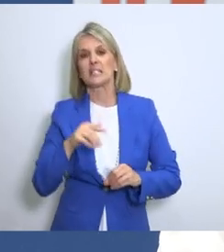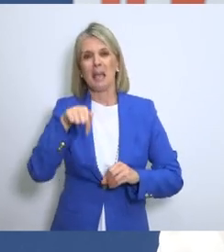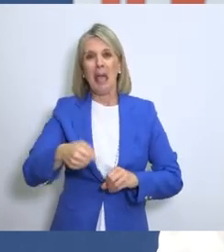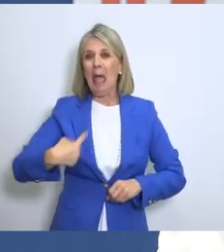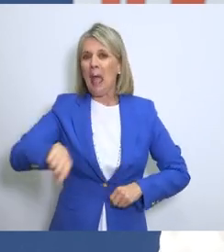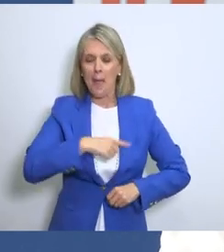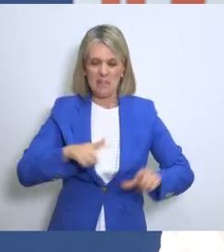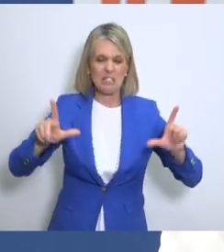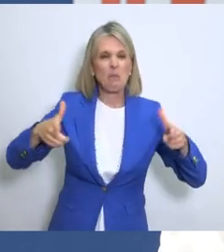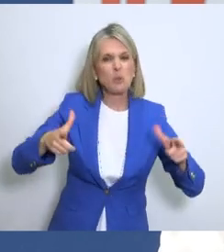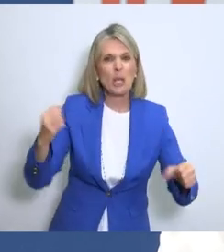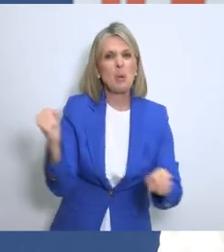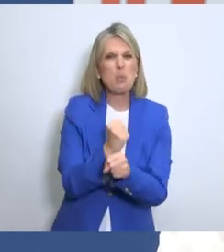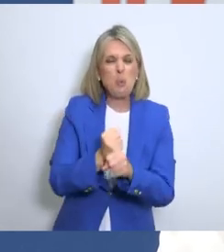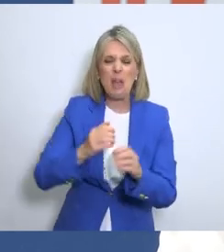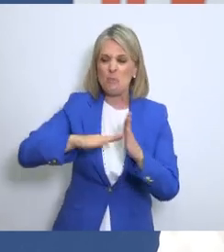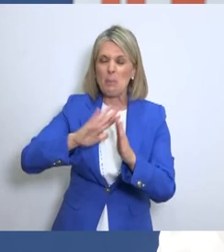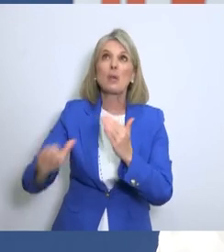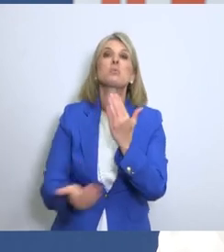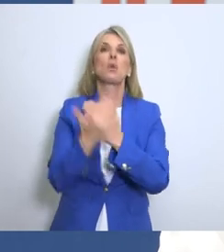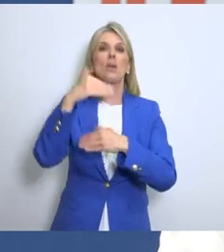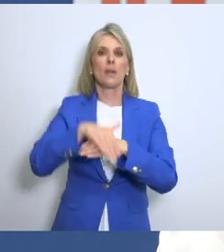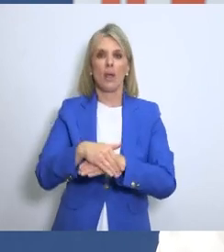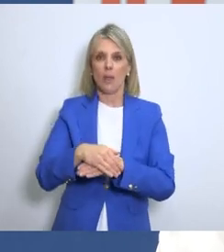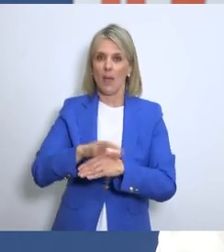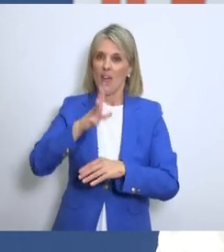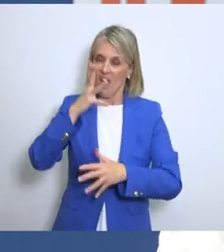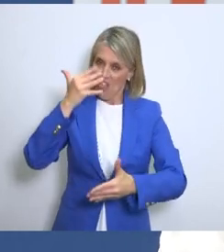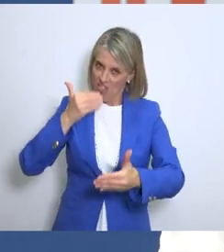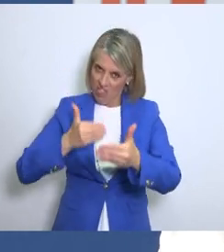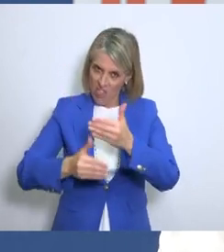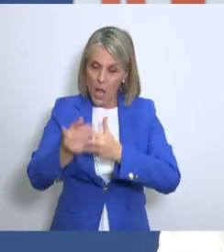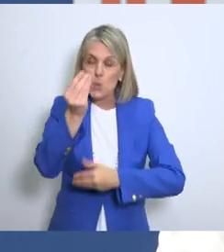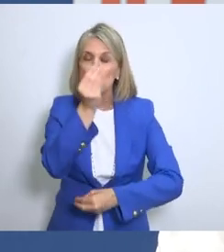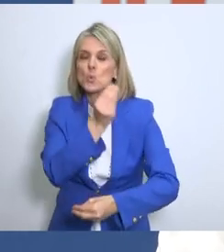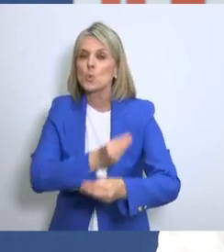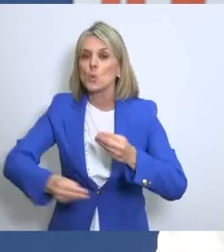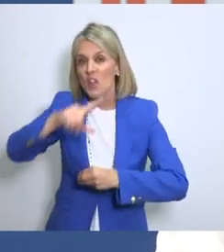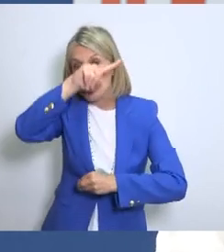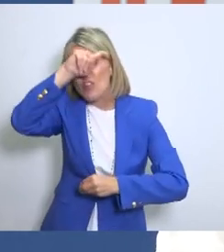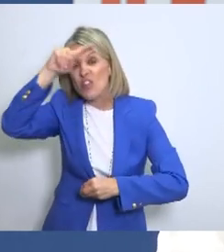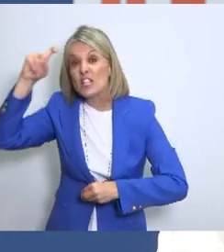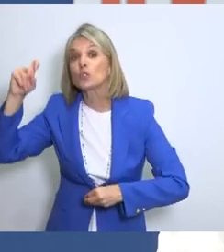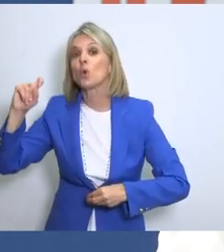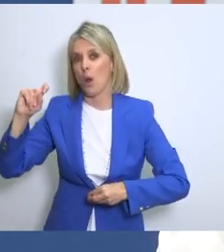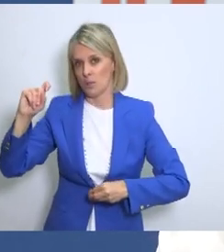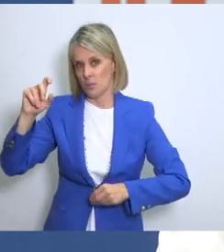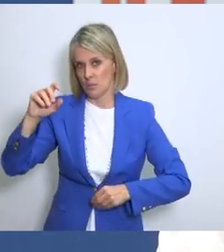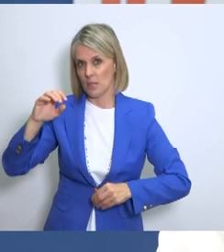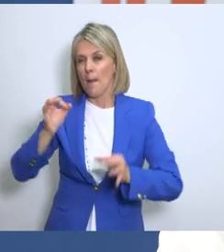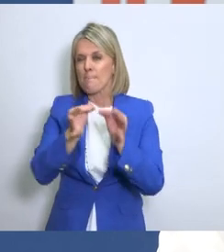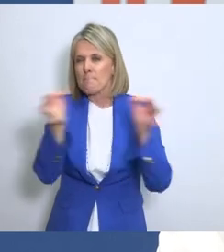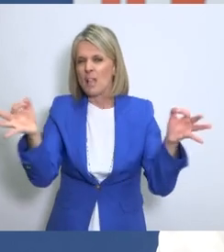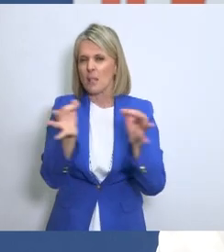λαϊκά στρώματα και την νεολαία, έρχονται μπροστά μας δύσκολες μέρες και μέτρα σκληρά. Αντιμετωπίζουμε